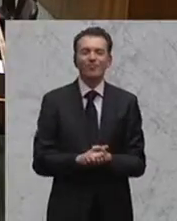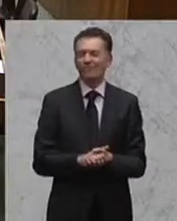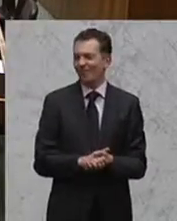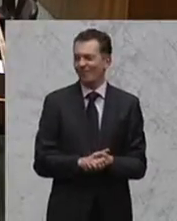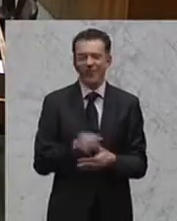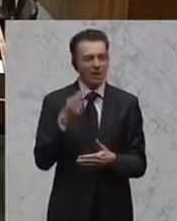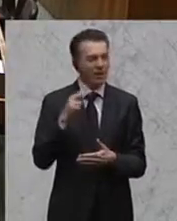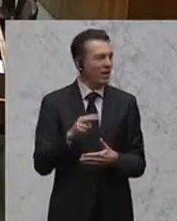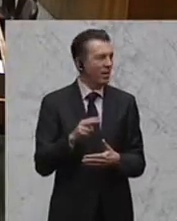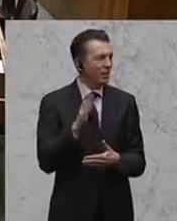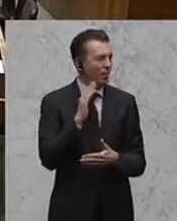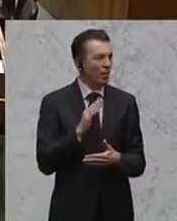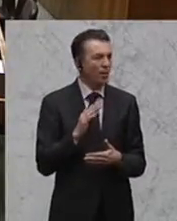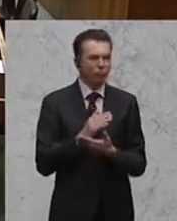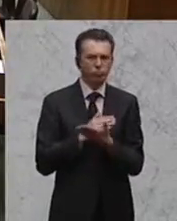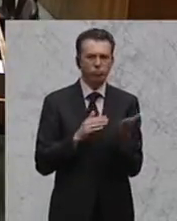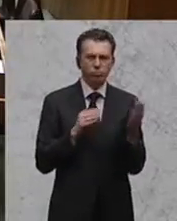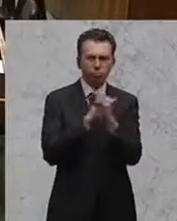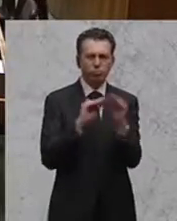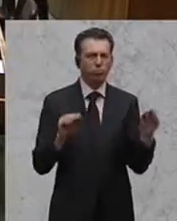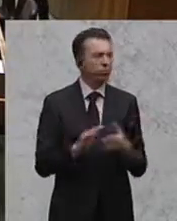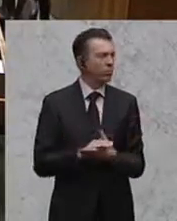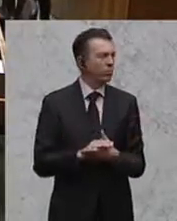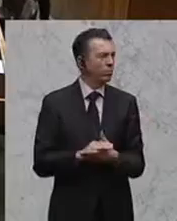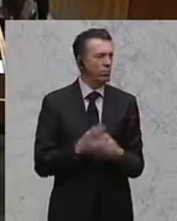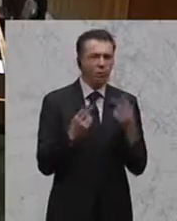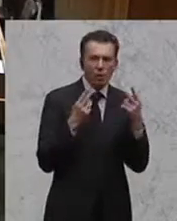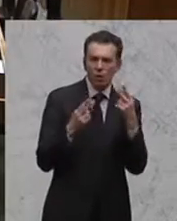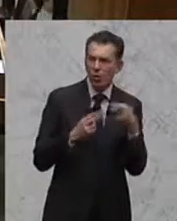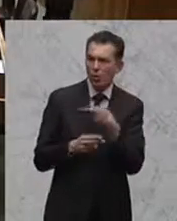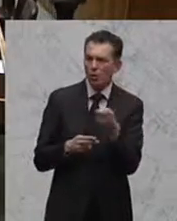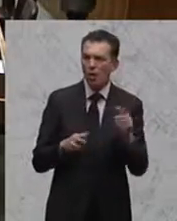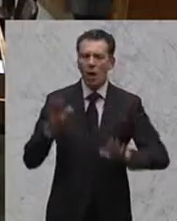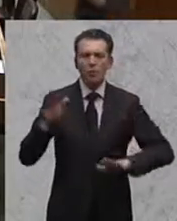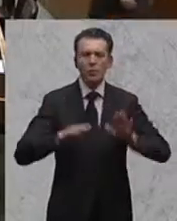zur Kompetenzerweiterung der Masseure und Heilmasseure.